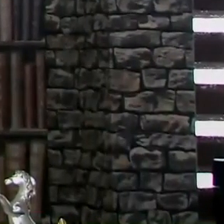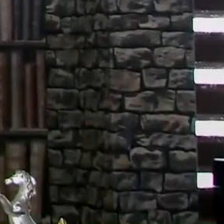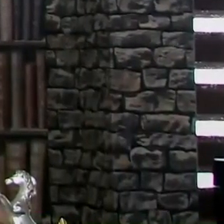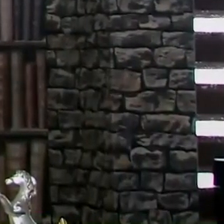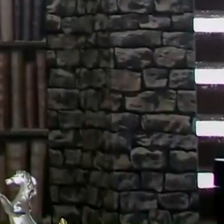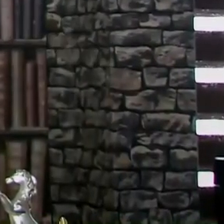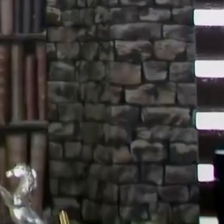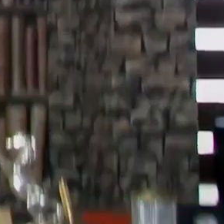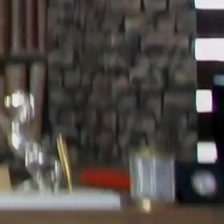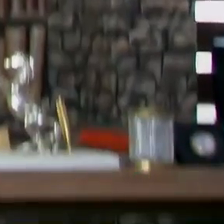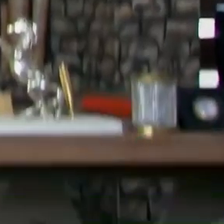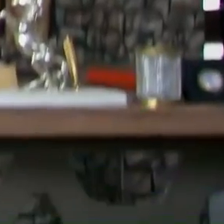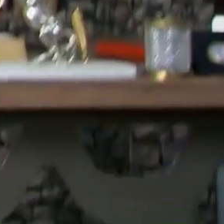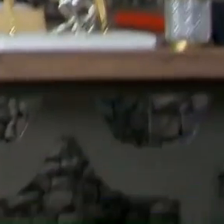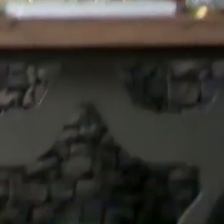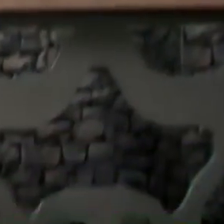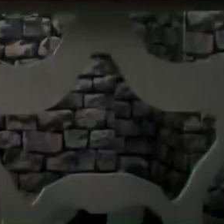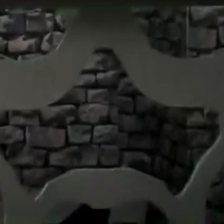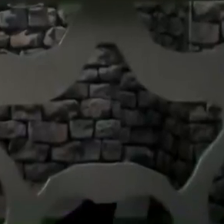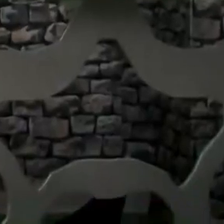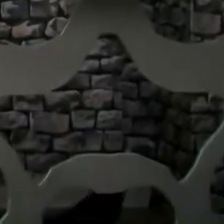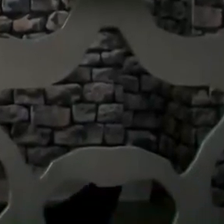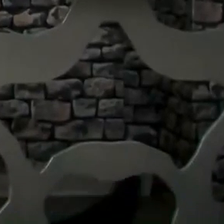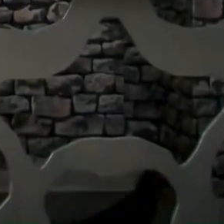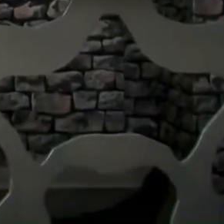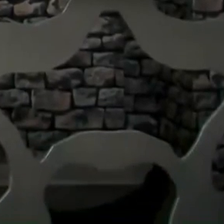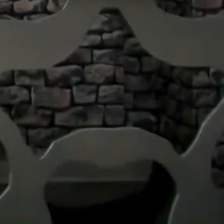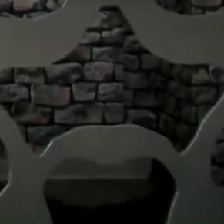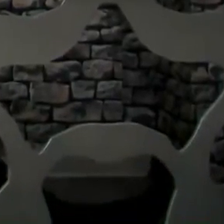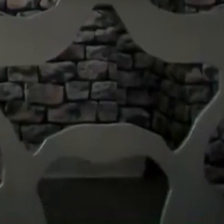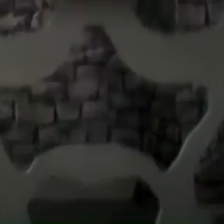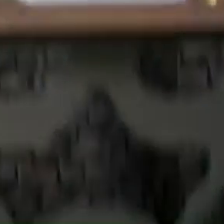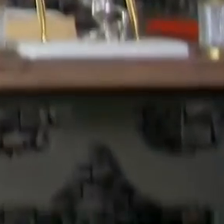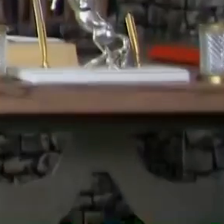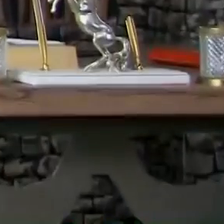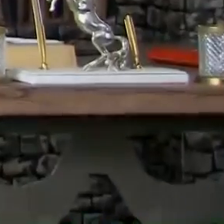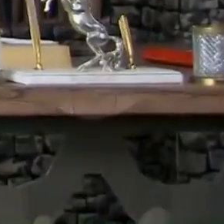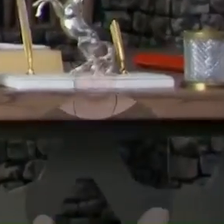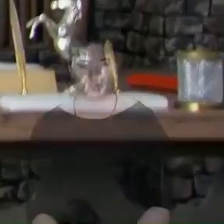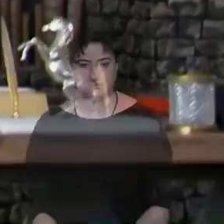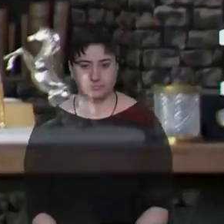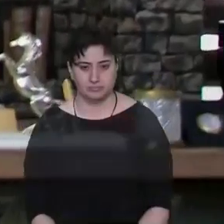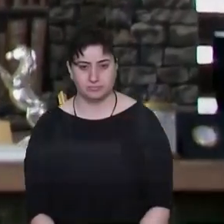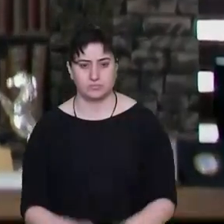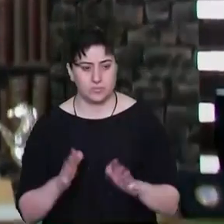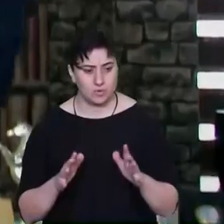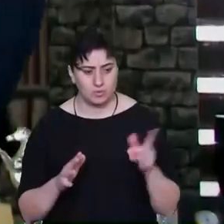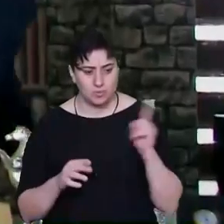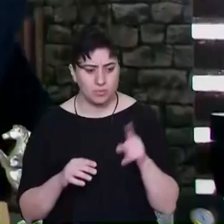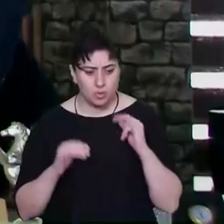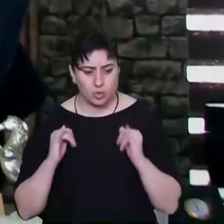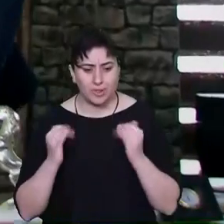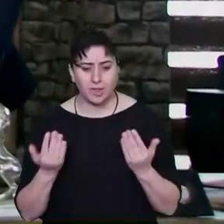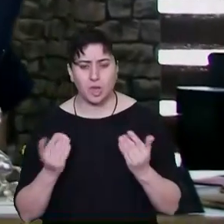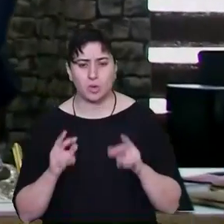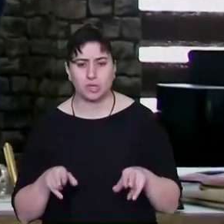Koltuğa oturayım derken yere çakıldı. İyice ürkmüş bir halde doğrulup kalktı yerinden. Allah, üst üste felaketler